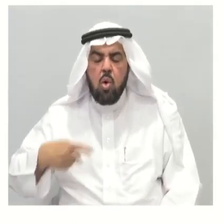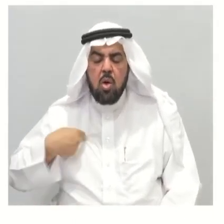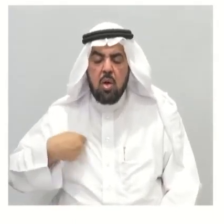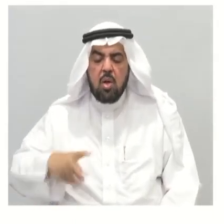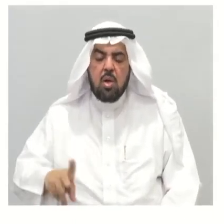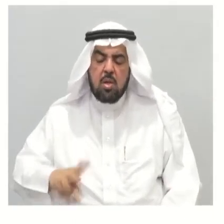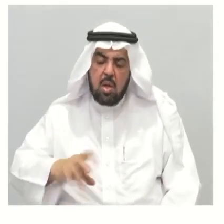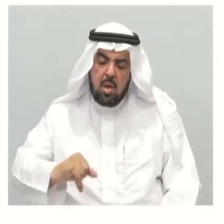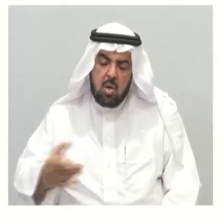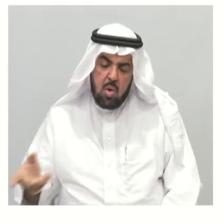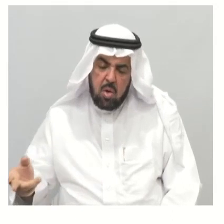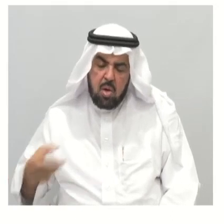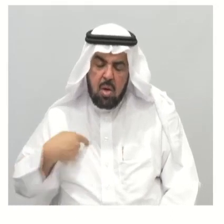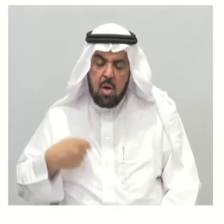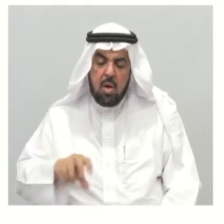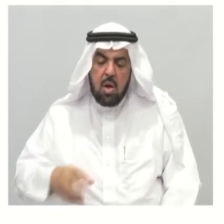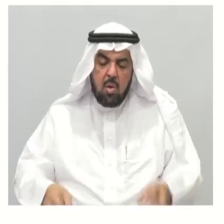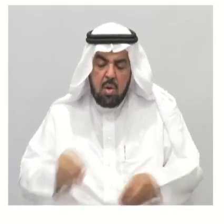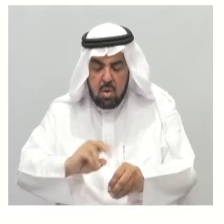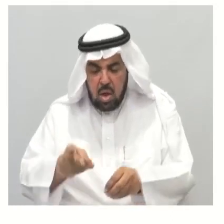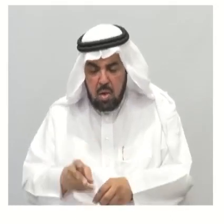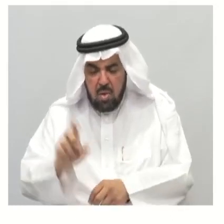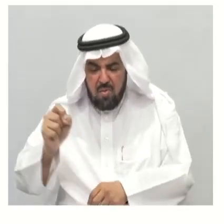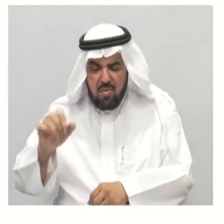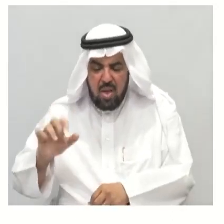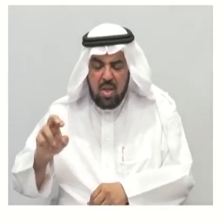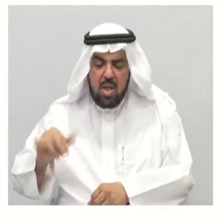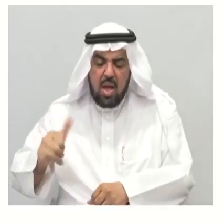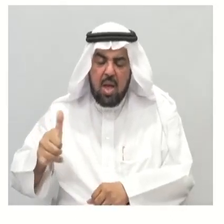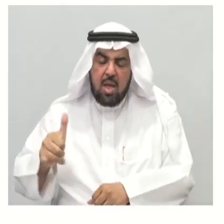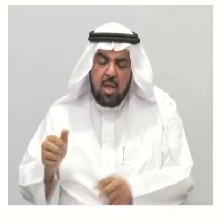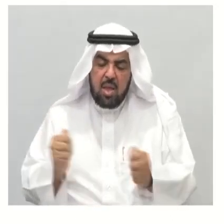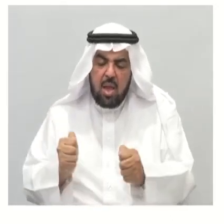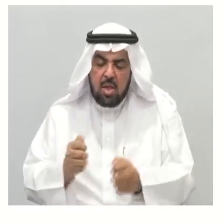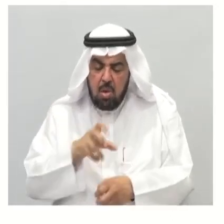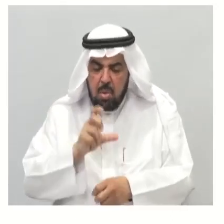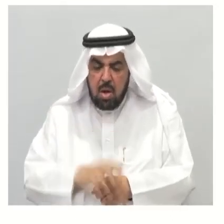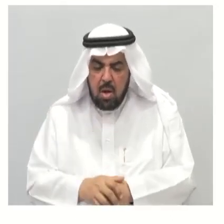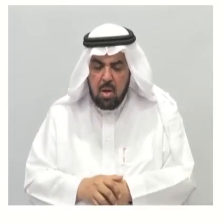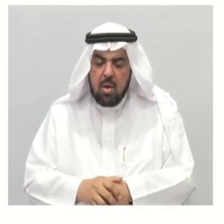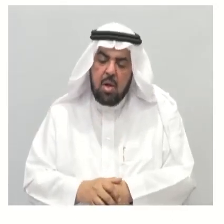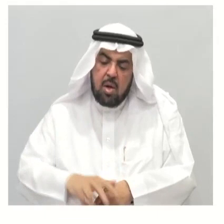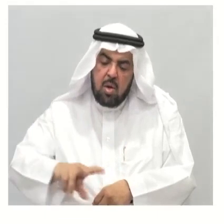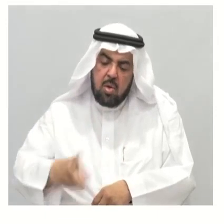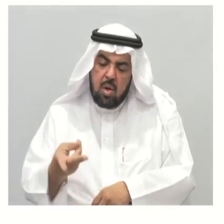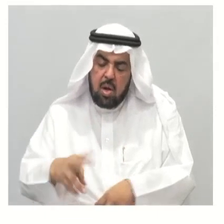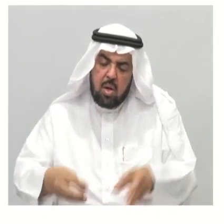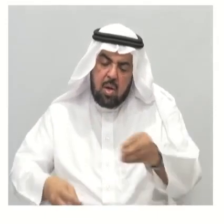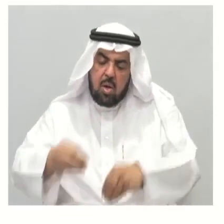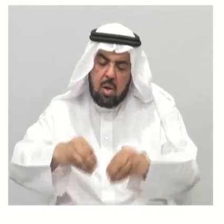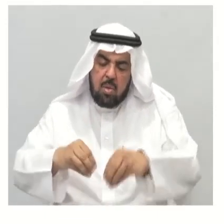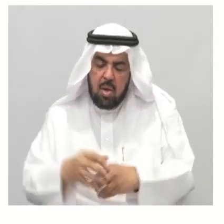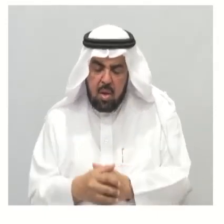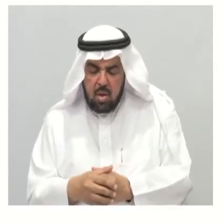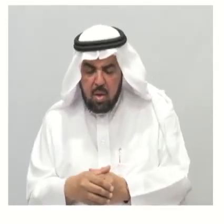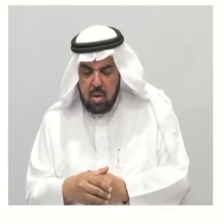هو فقط تغير فيزيائي مثل ما سبق في الثلج والماء؟ أم ماذا يسمى؟ إنها تغير كيميائي. ما السبب في